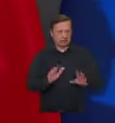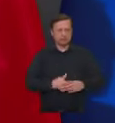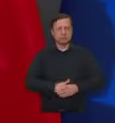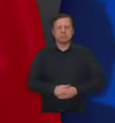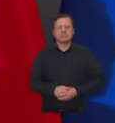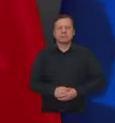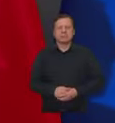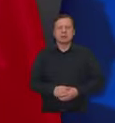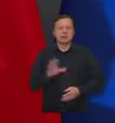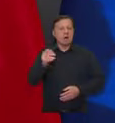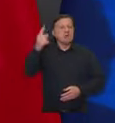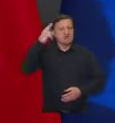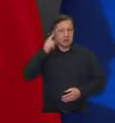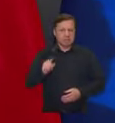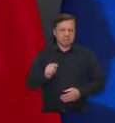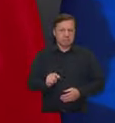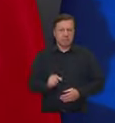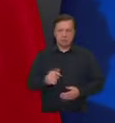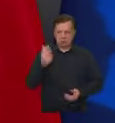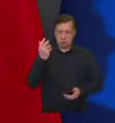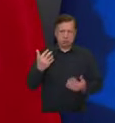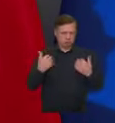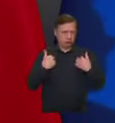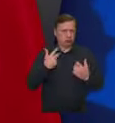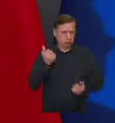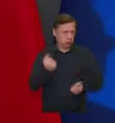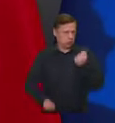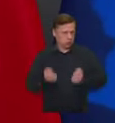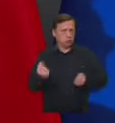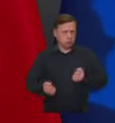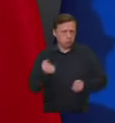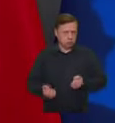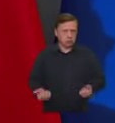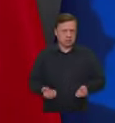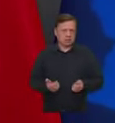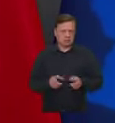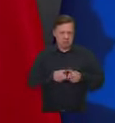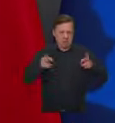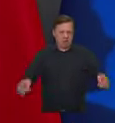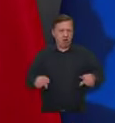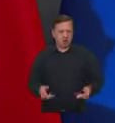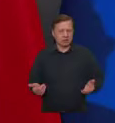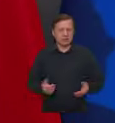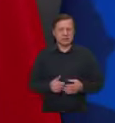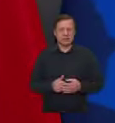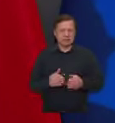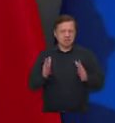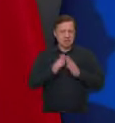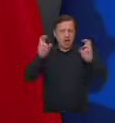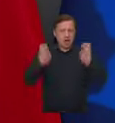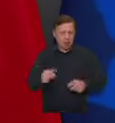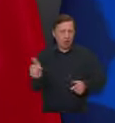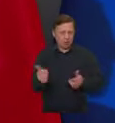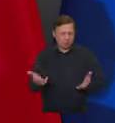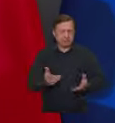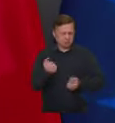że trudno jest funkcjonować w okresie kwarantanny. I